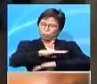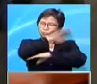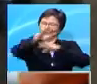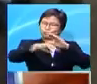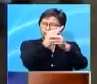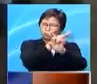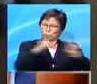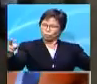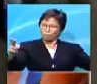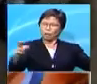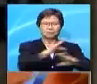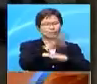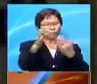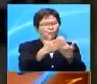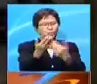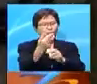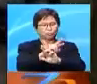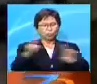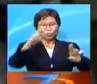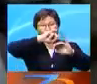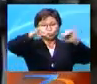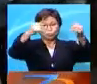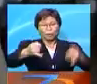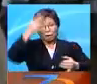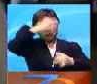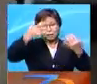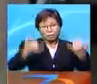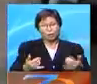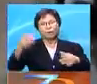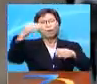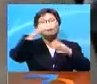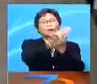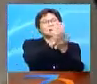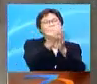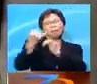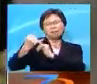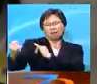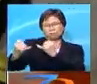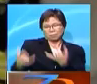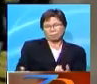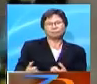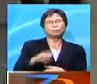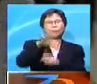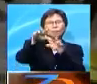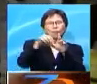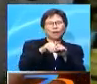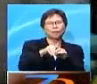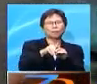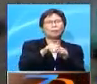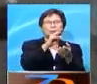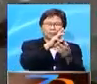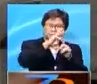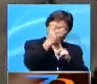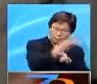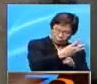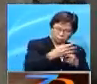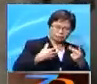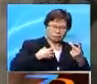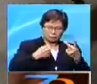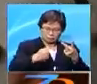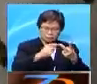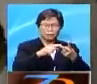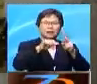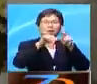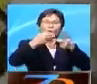persiapan dan kemudahan disediakan untuk jemaah haji yang kini telah masuk fasa terakhir ia termasuk dalam aspek kebajikan kesihatan